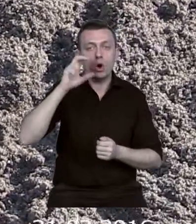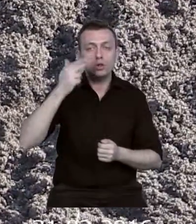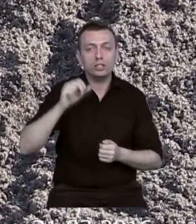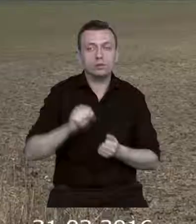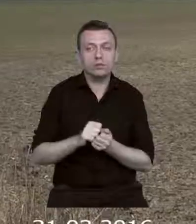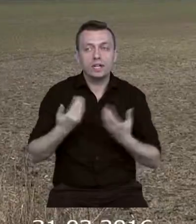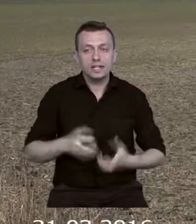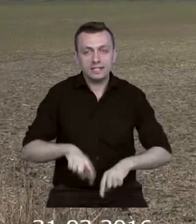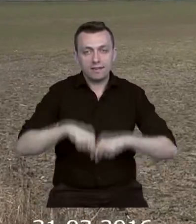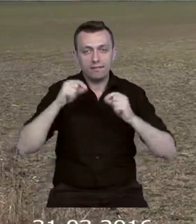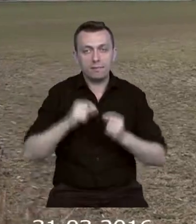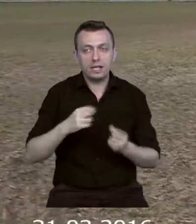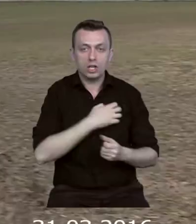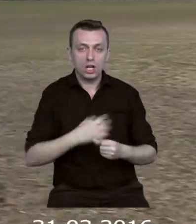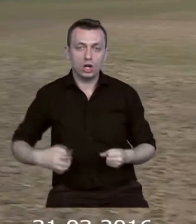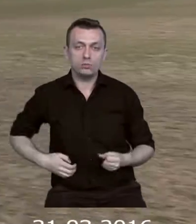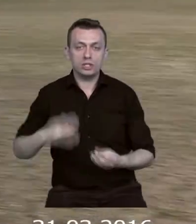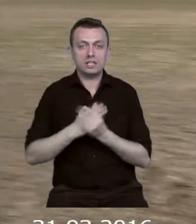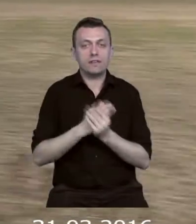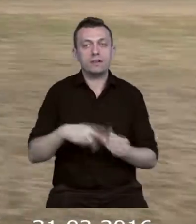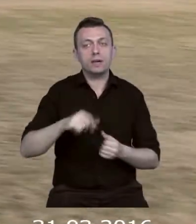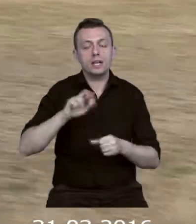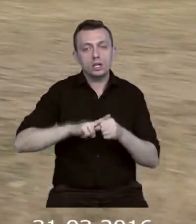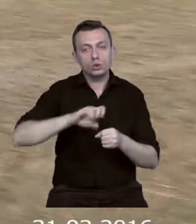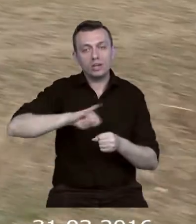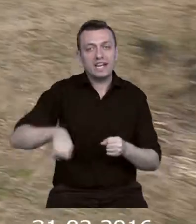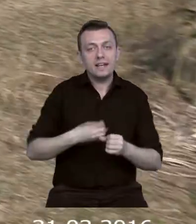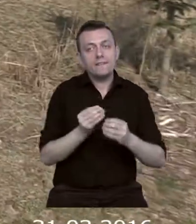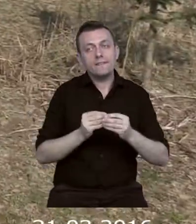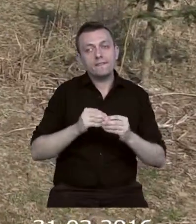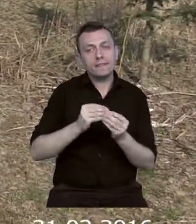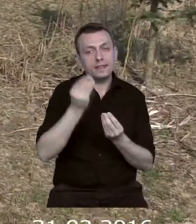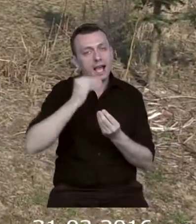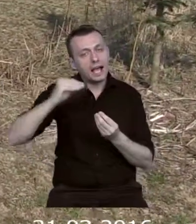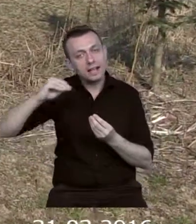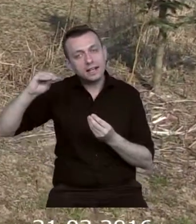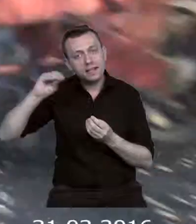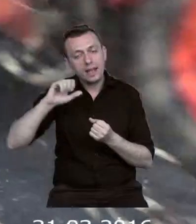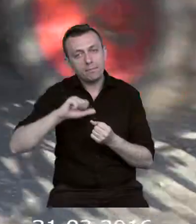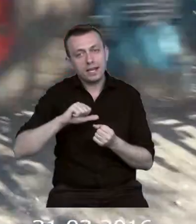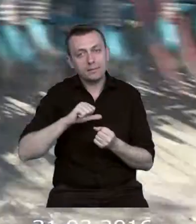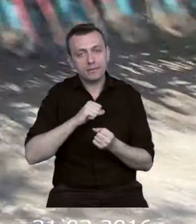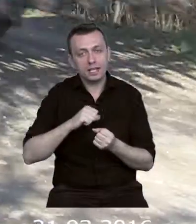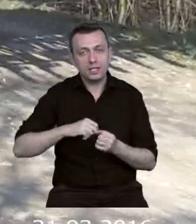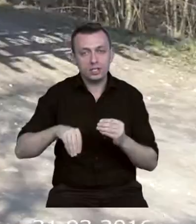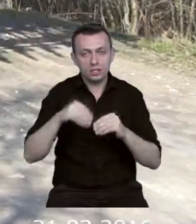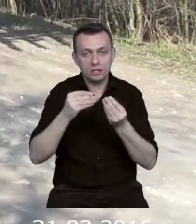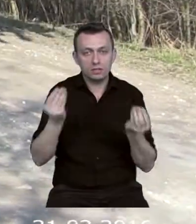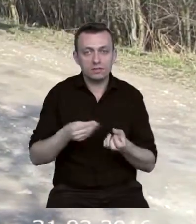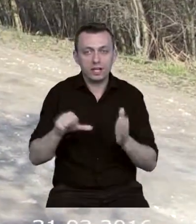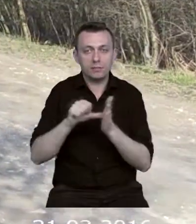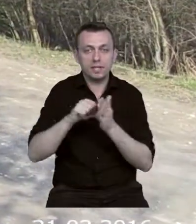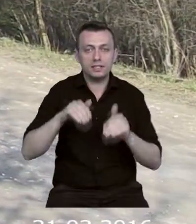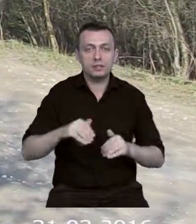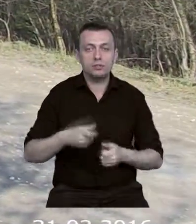powiatu kutnowskiego ma wyłonić gospodarstwa, firmy, które najlepiej się rozwijają, wykorzystują lokalny potencjał czy korzystają ze